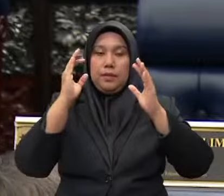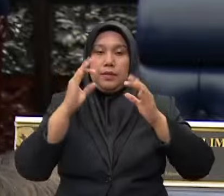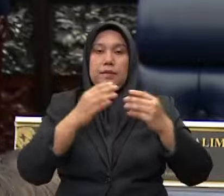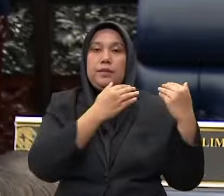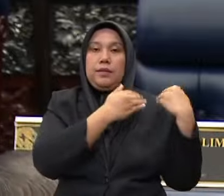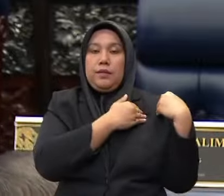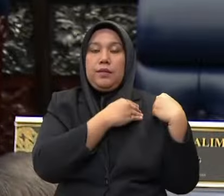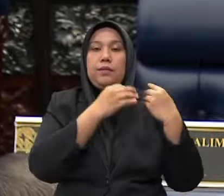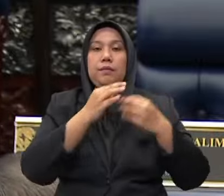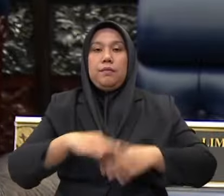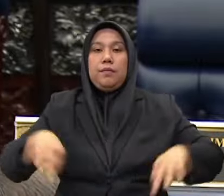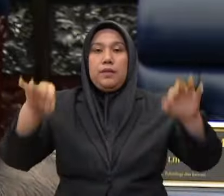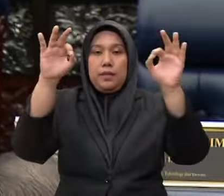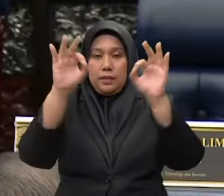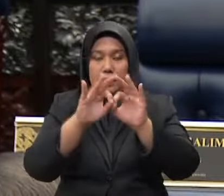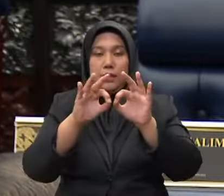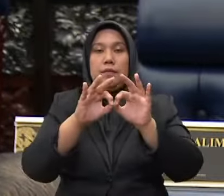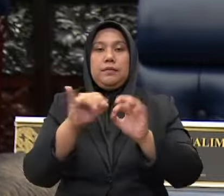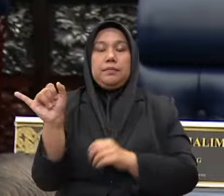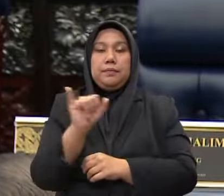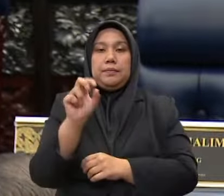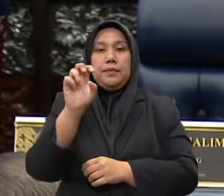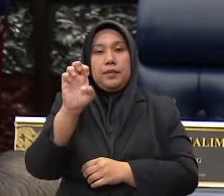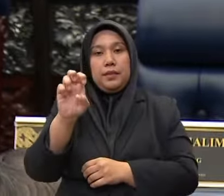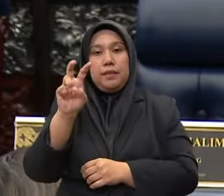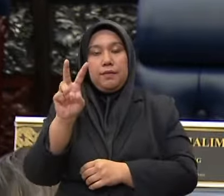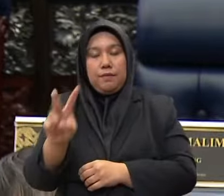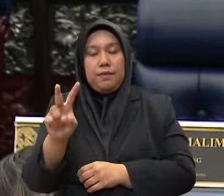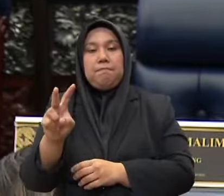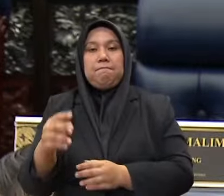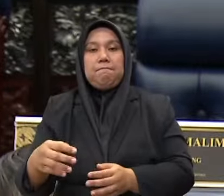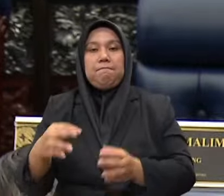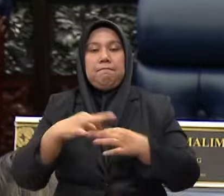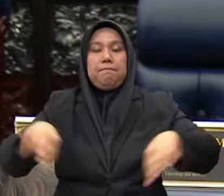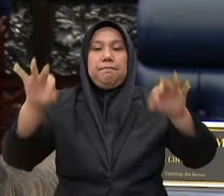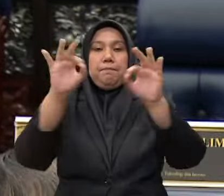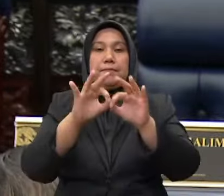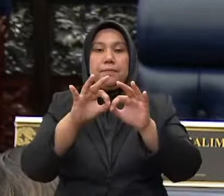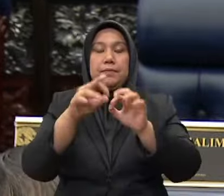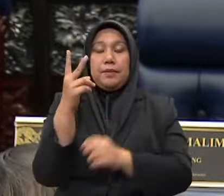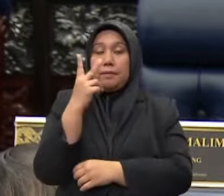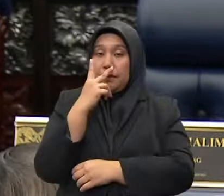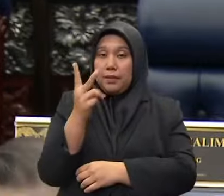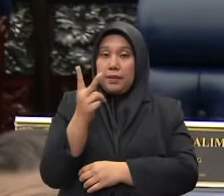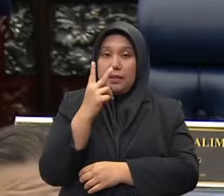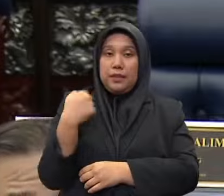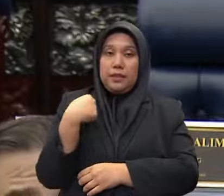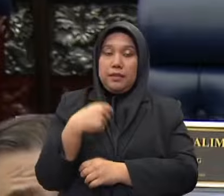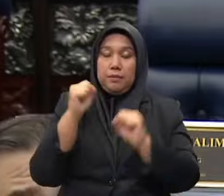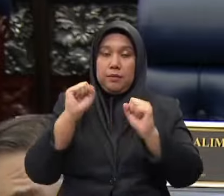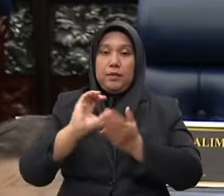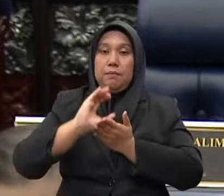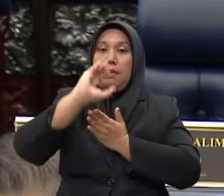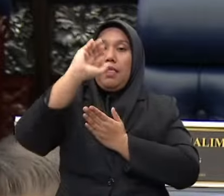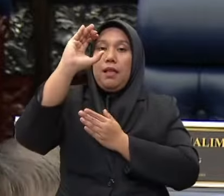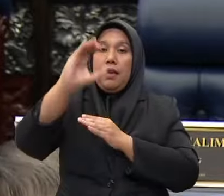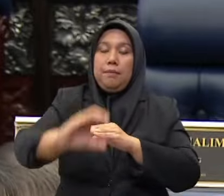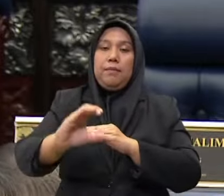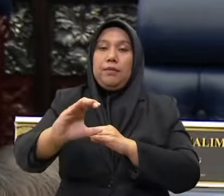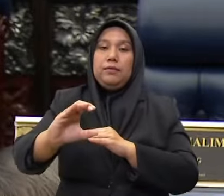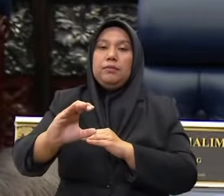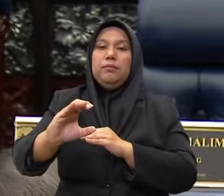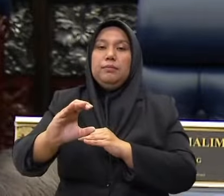industri EV juga kita memainkan peranan penting jadi pendekatan kita ialah untuk melihat mereka dapat melabur di sini